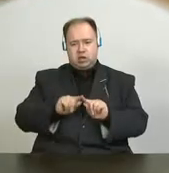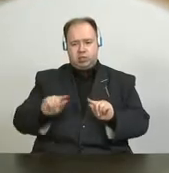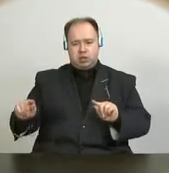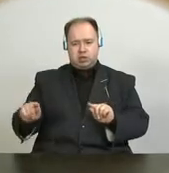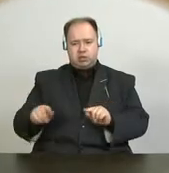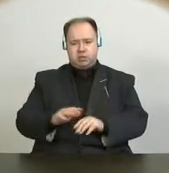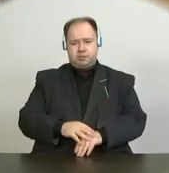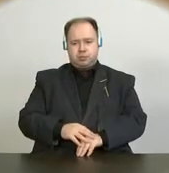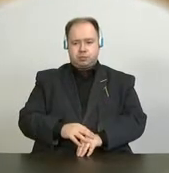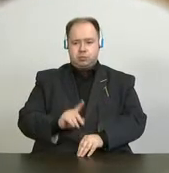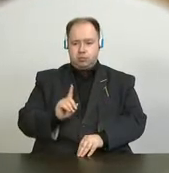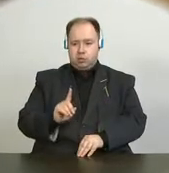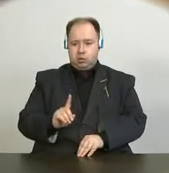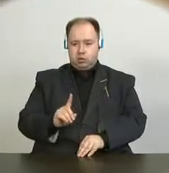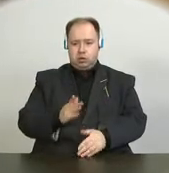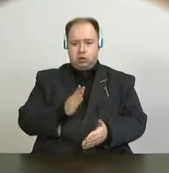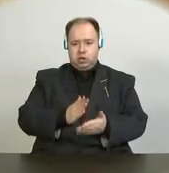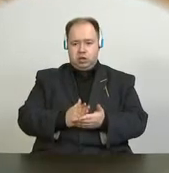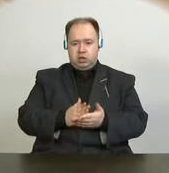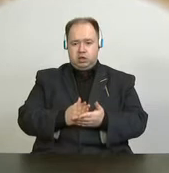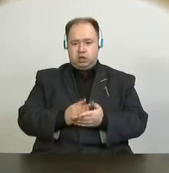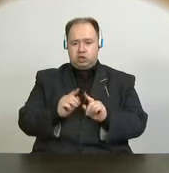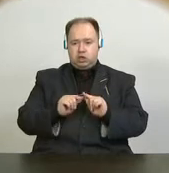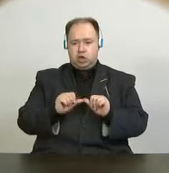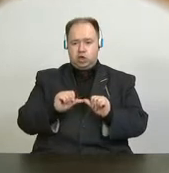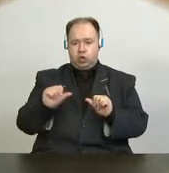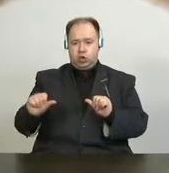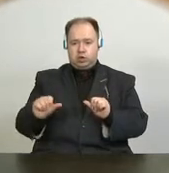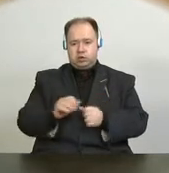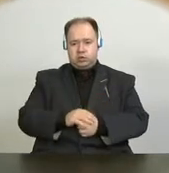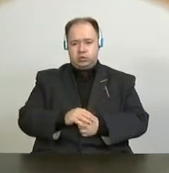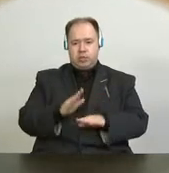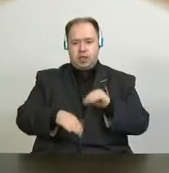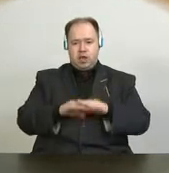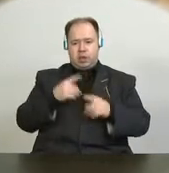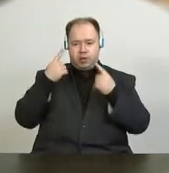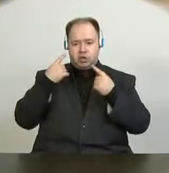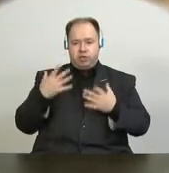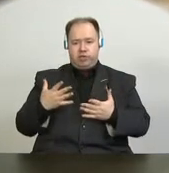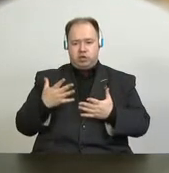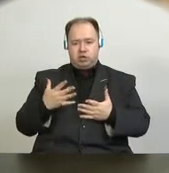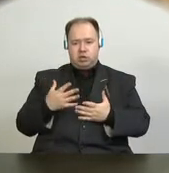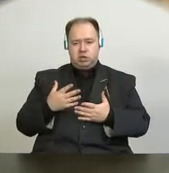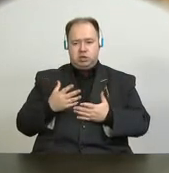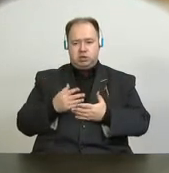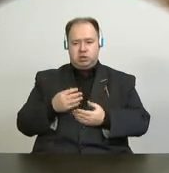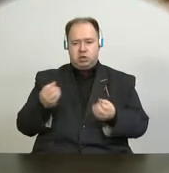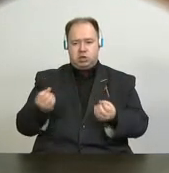но здесь есть один нюанс как выяснилось на практике помимо